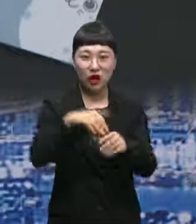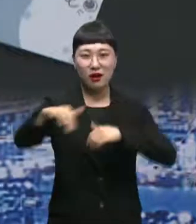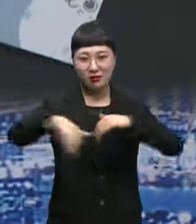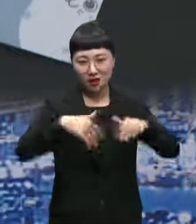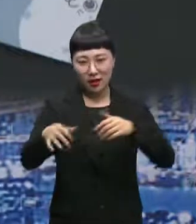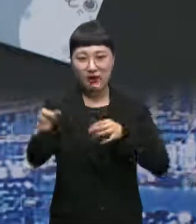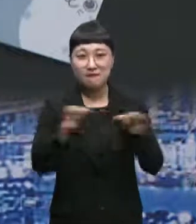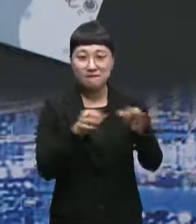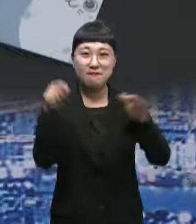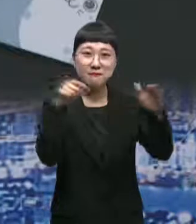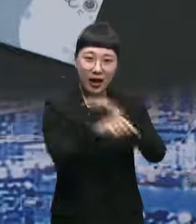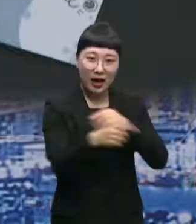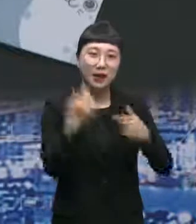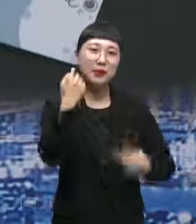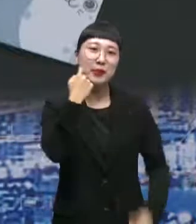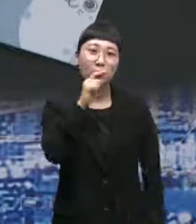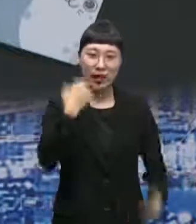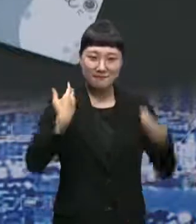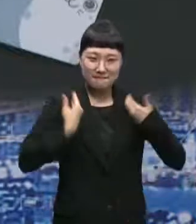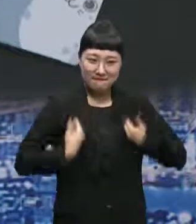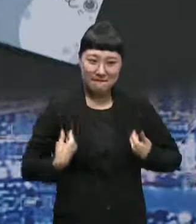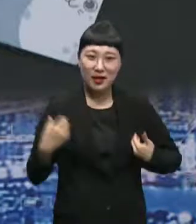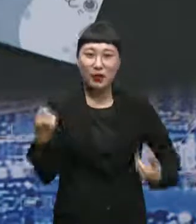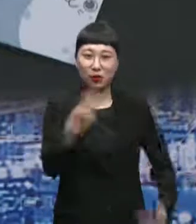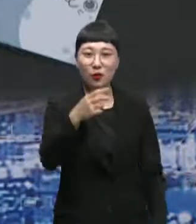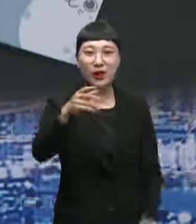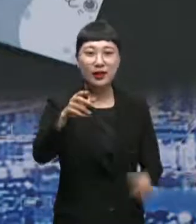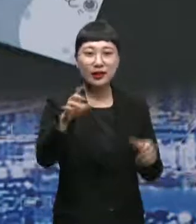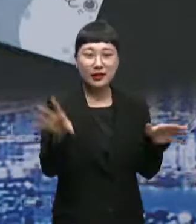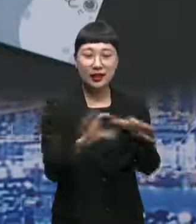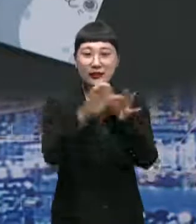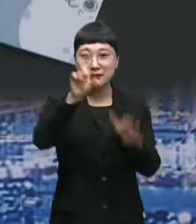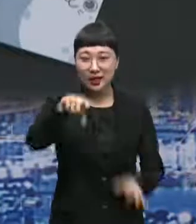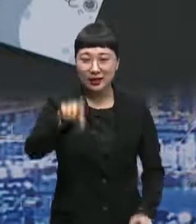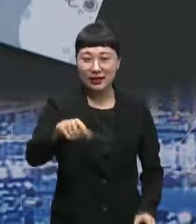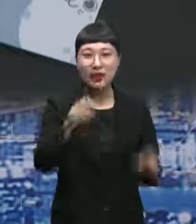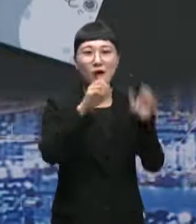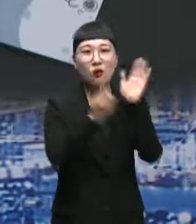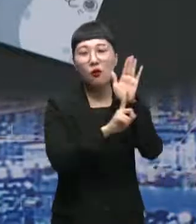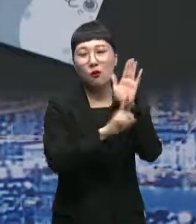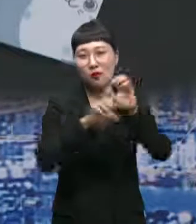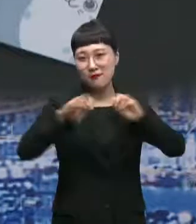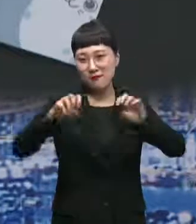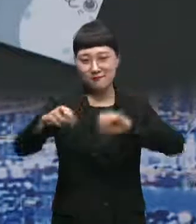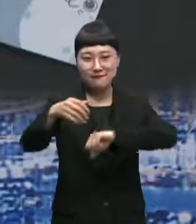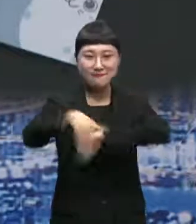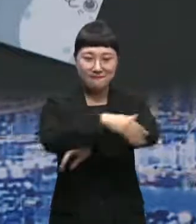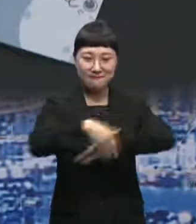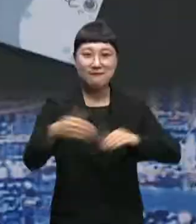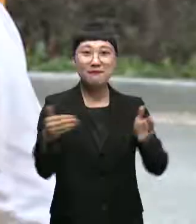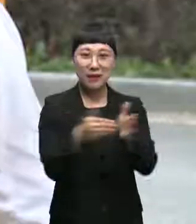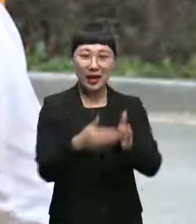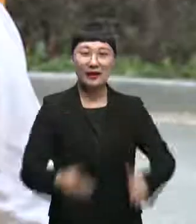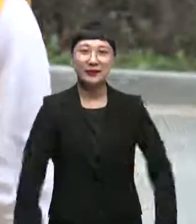박 시장은 노란 조끼를 입고 인천 이음카드 영업사원으로 활동했습니다. 원태규 기자의 보도입니다.